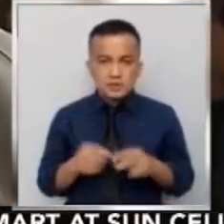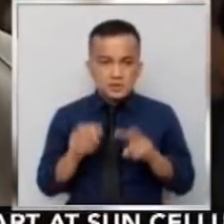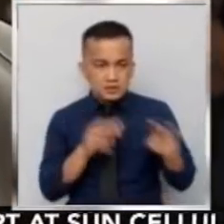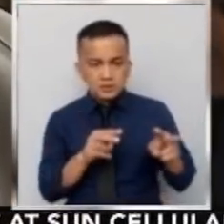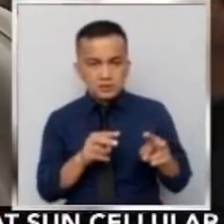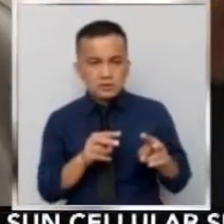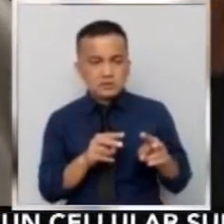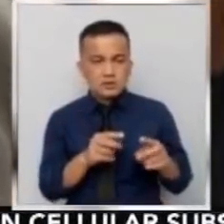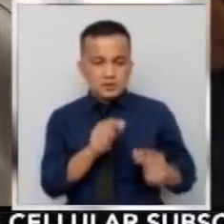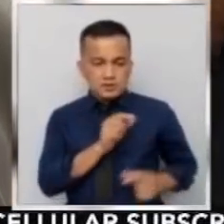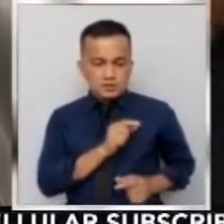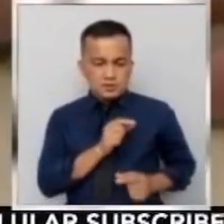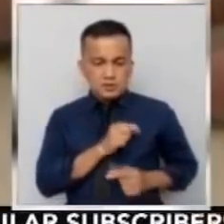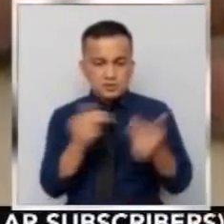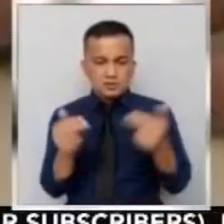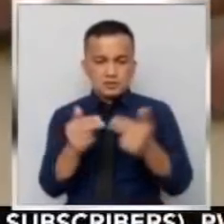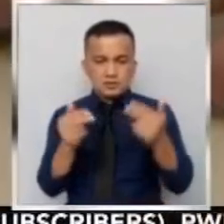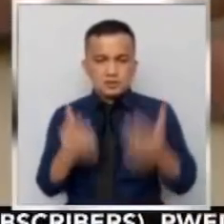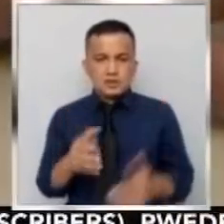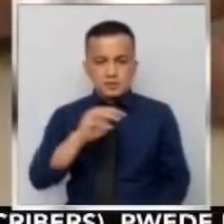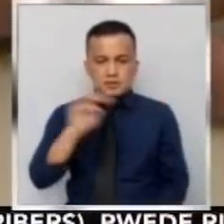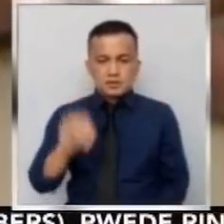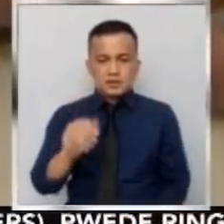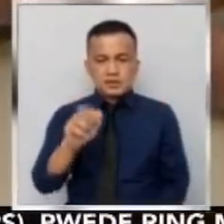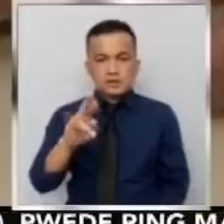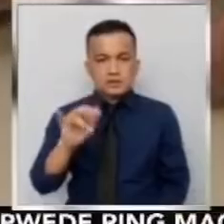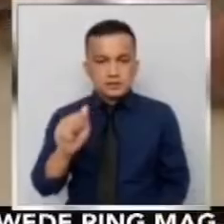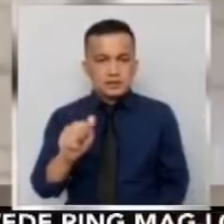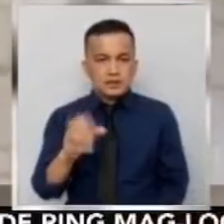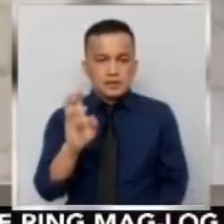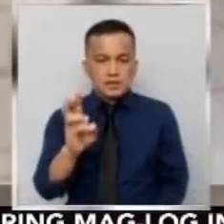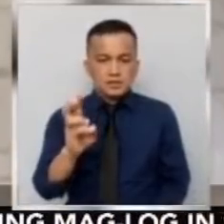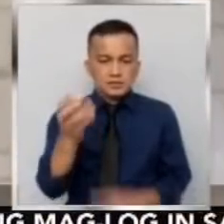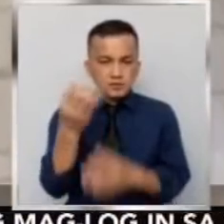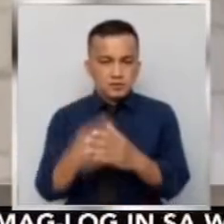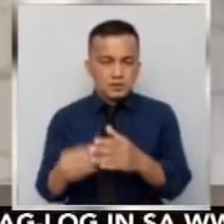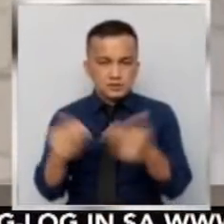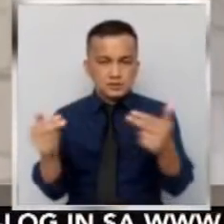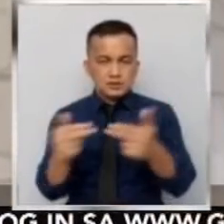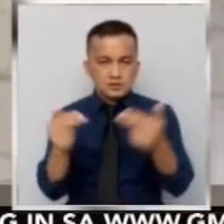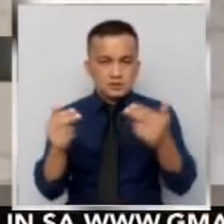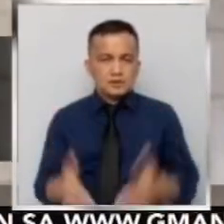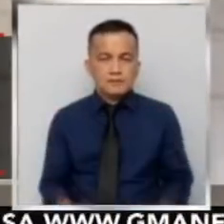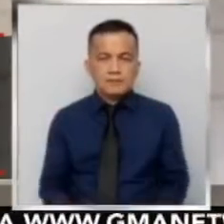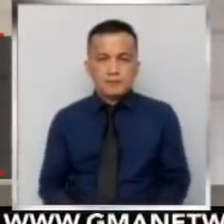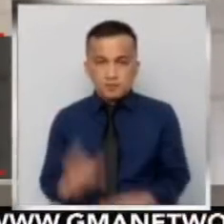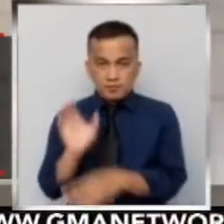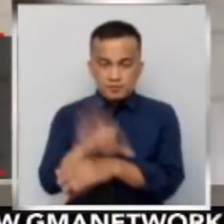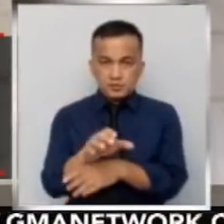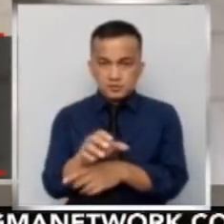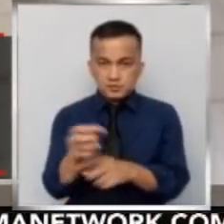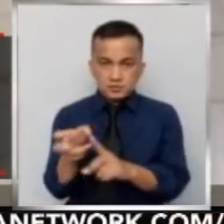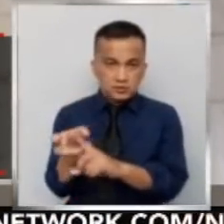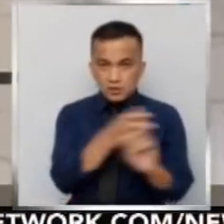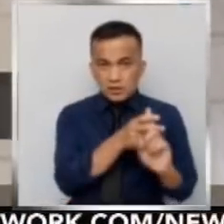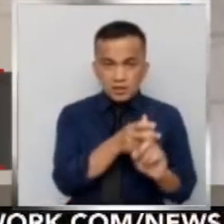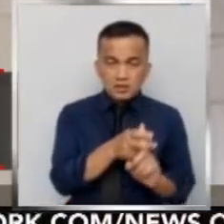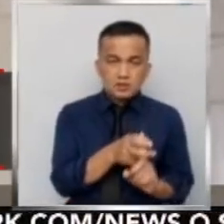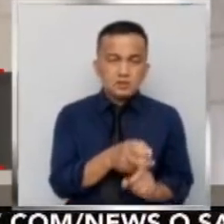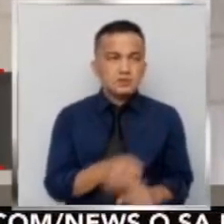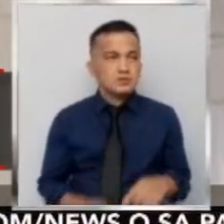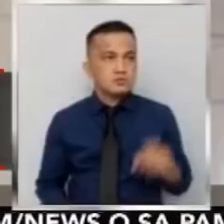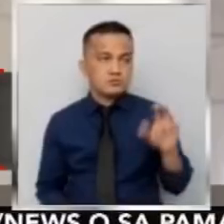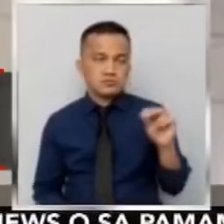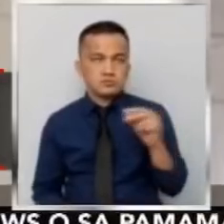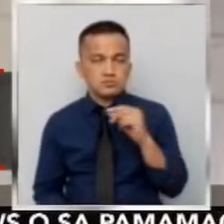gwardiya ng sabungan ng Manila Arena ang anim na nawawalang sabongero. Ano, sapilitan talaga, dingukot, ganun? Hindi naman po.